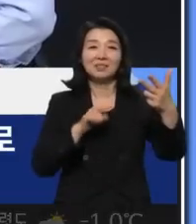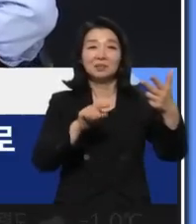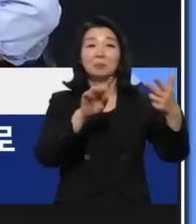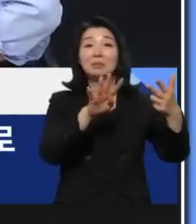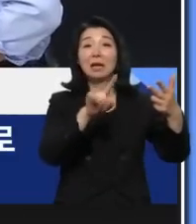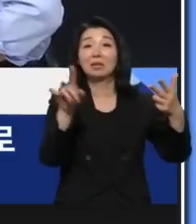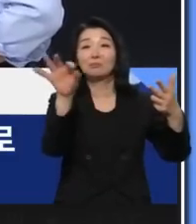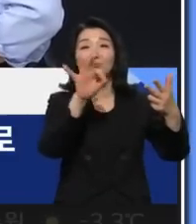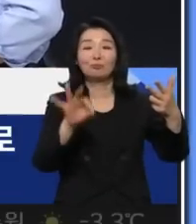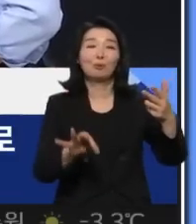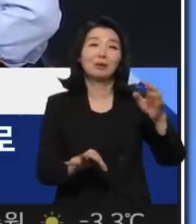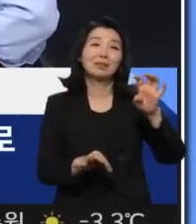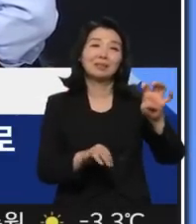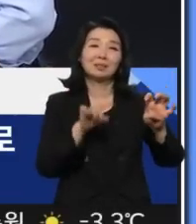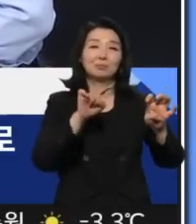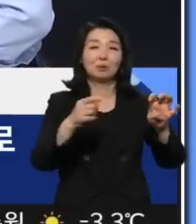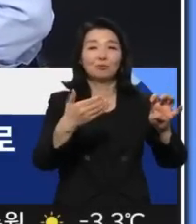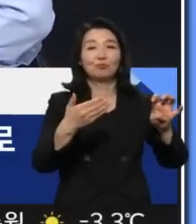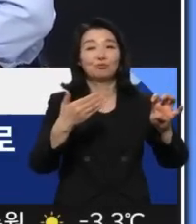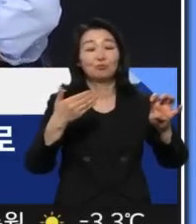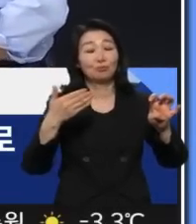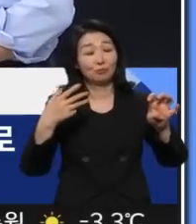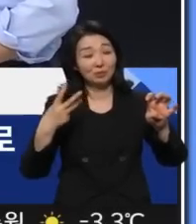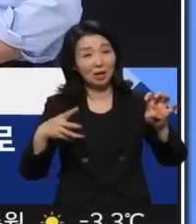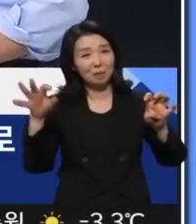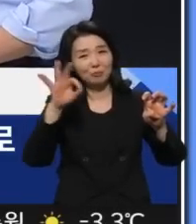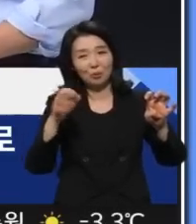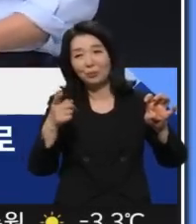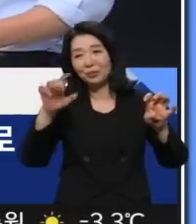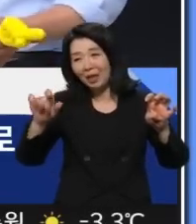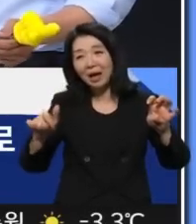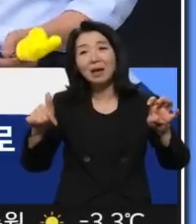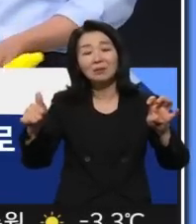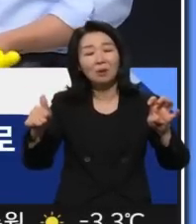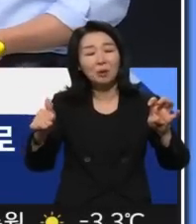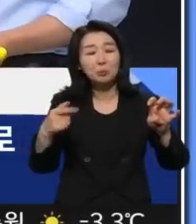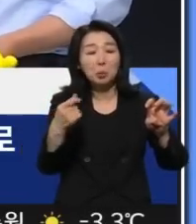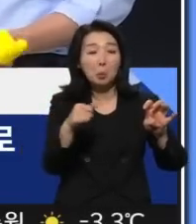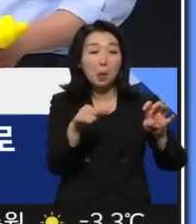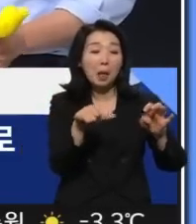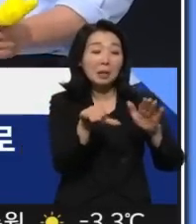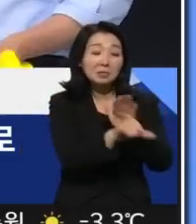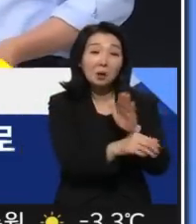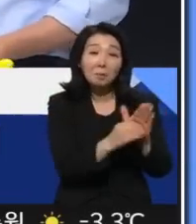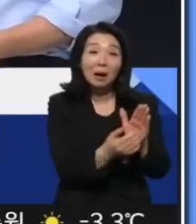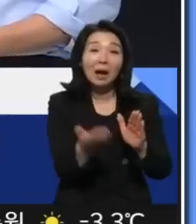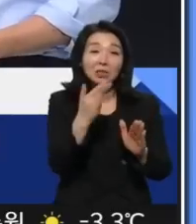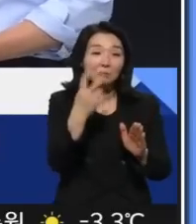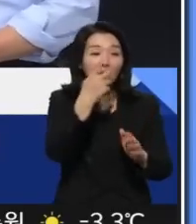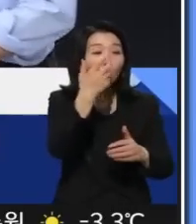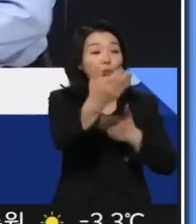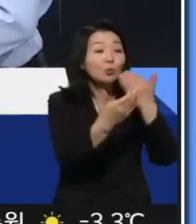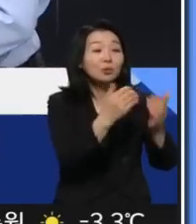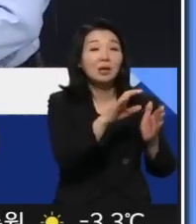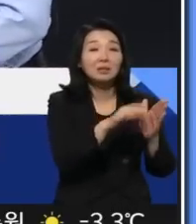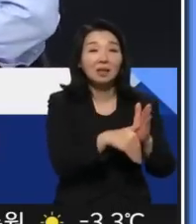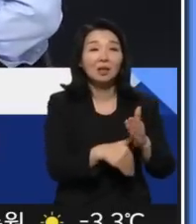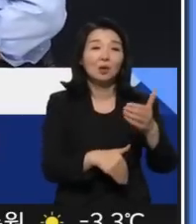37.41%로 40.93%를 득표한 나경원 전 의원에 조금 밀렸지만요. 그 국민 여론조사에서